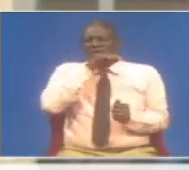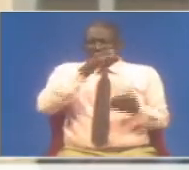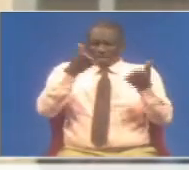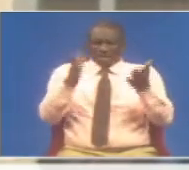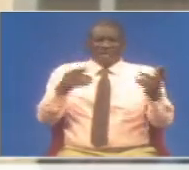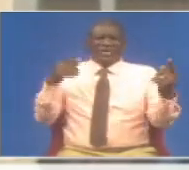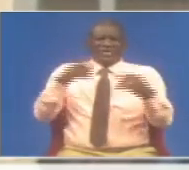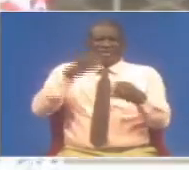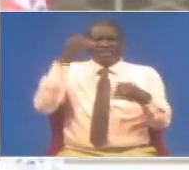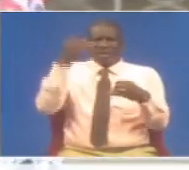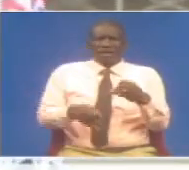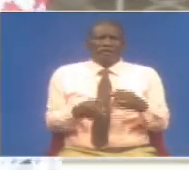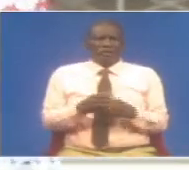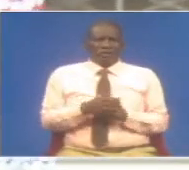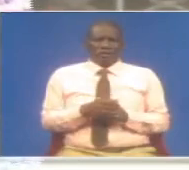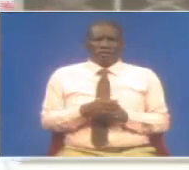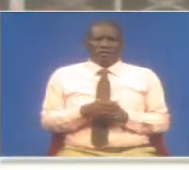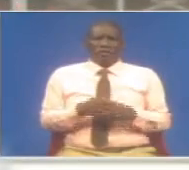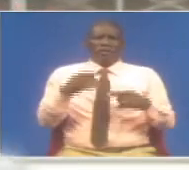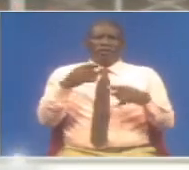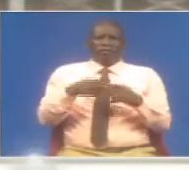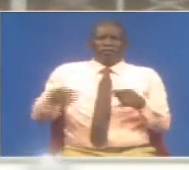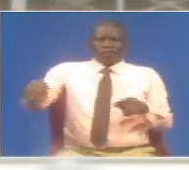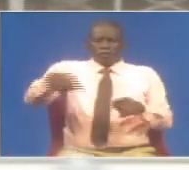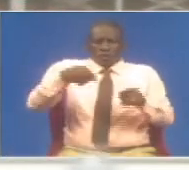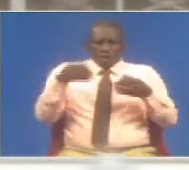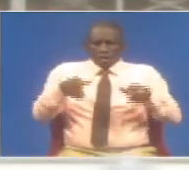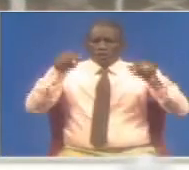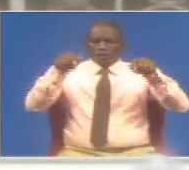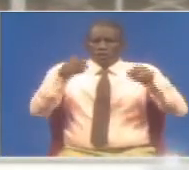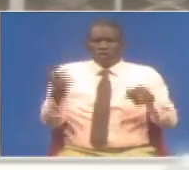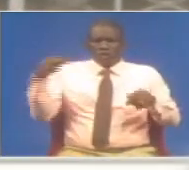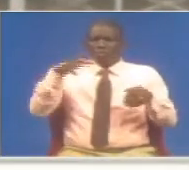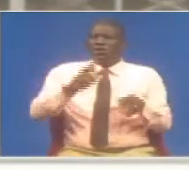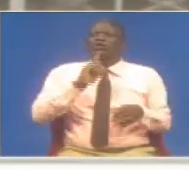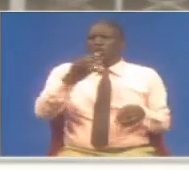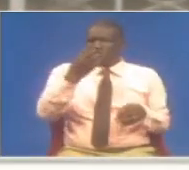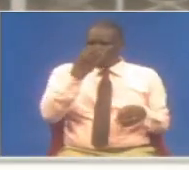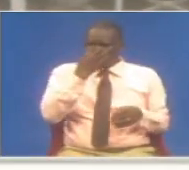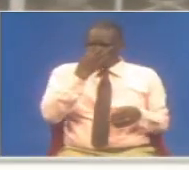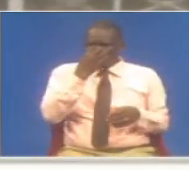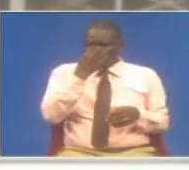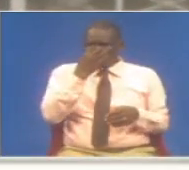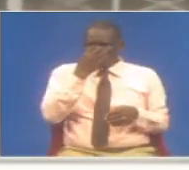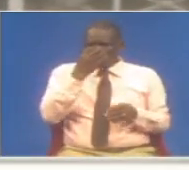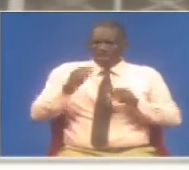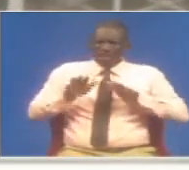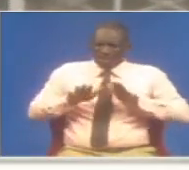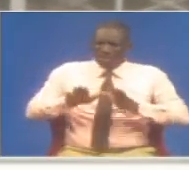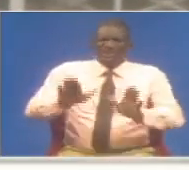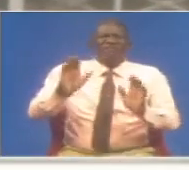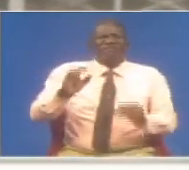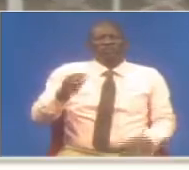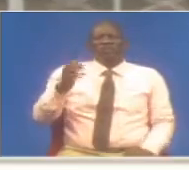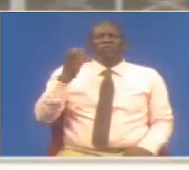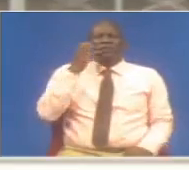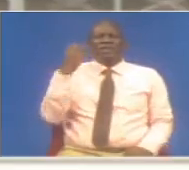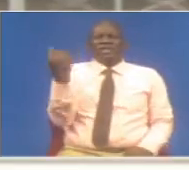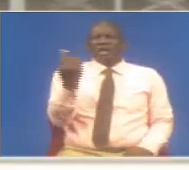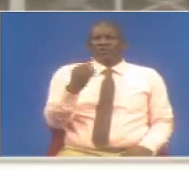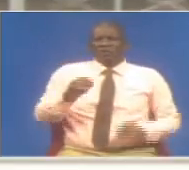mpaka mwisho. Lakini tuko hapa kisi leo kuambia William Ruto, sigana na Matiang'i. Sigana